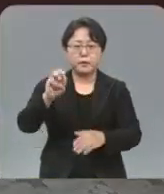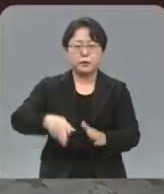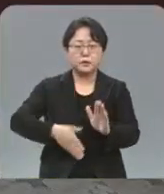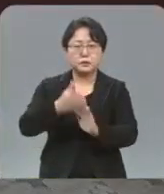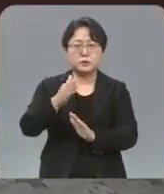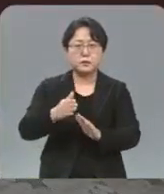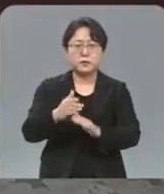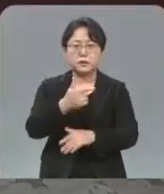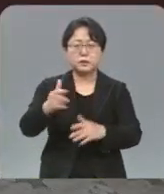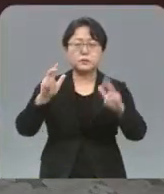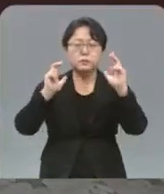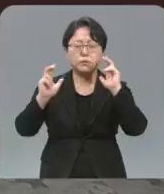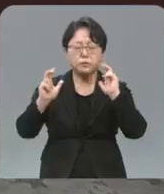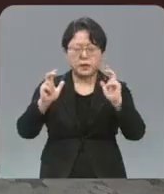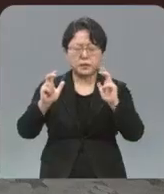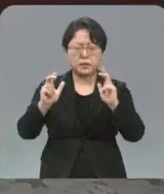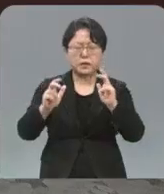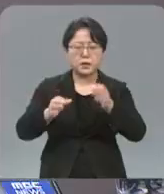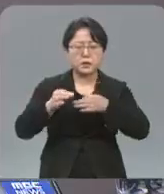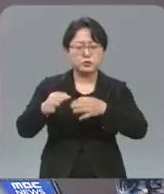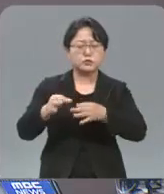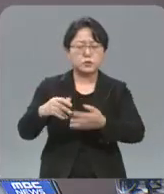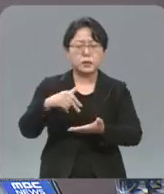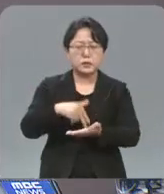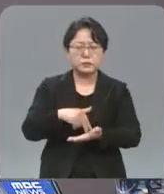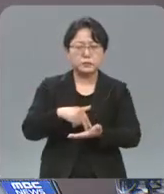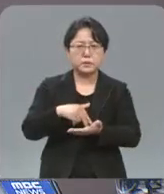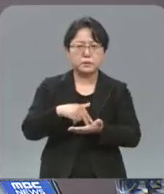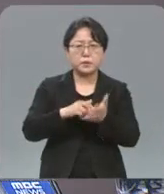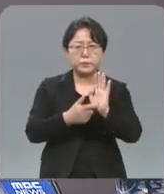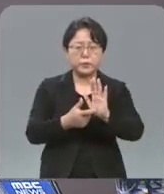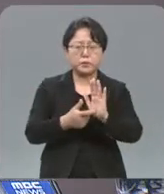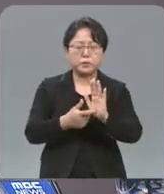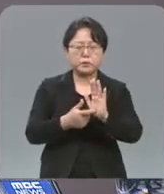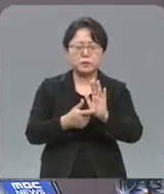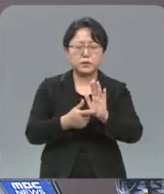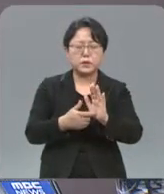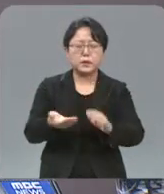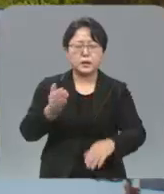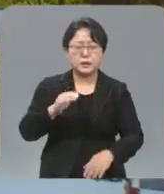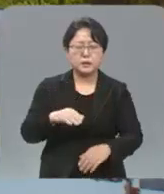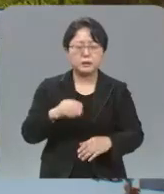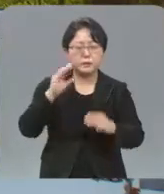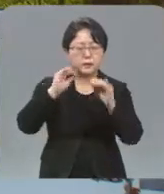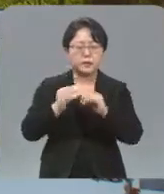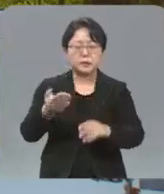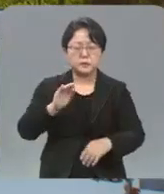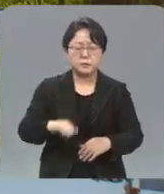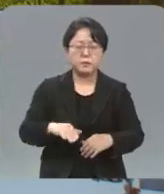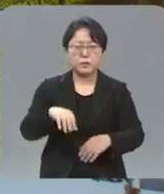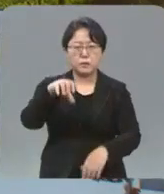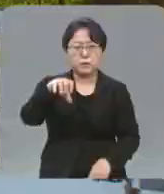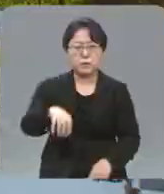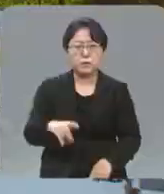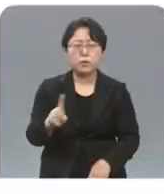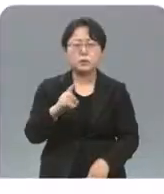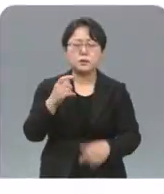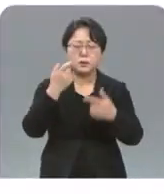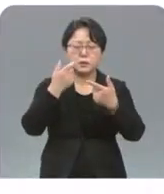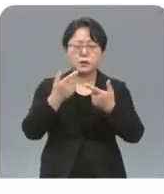광주시는 유통 대기업들의 잇따른 투자 의향은 반기면서도 구체적인 입지와 사업자 선정에 대해서는 말을